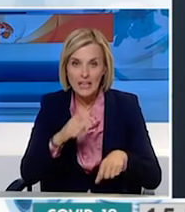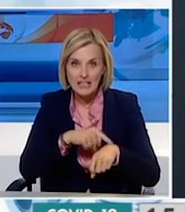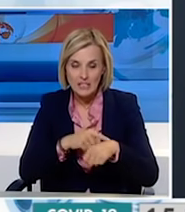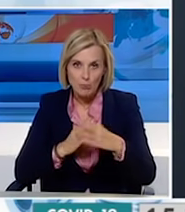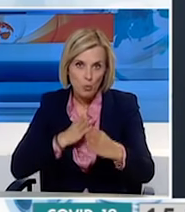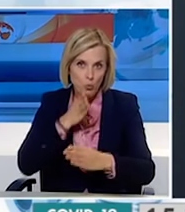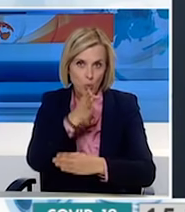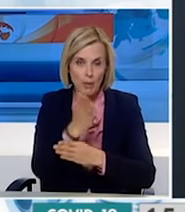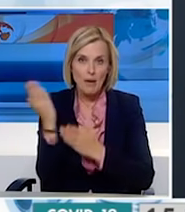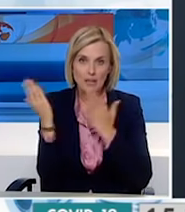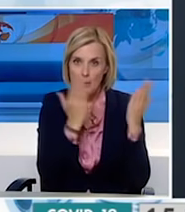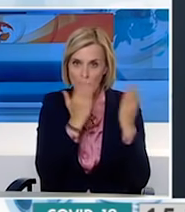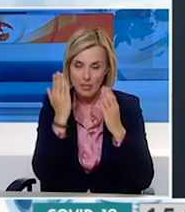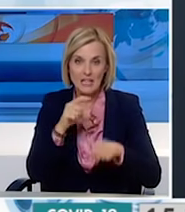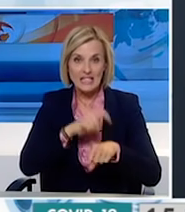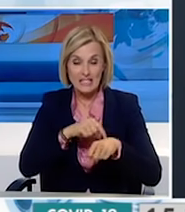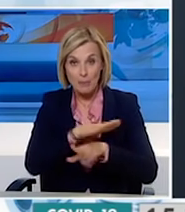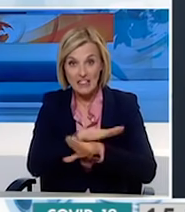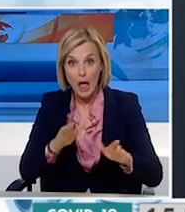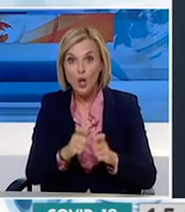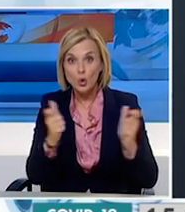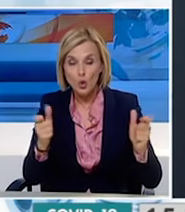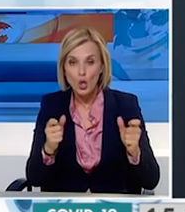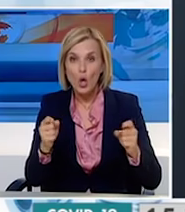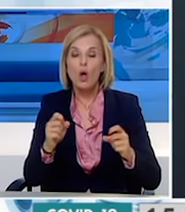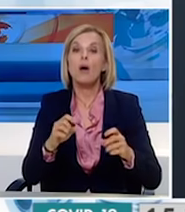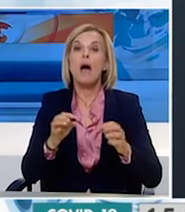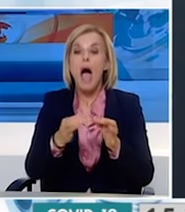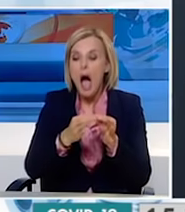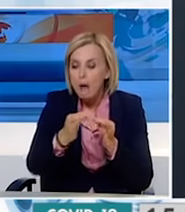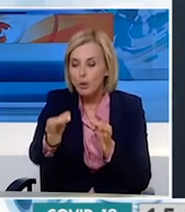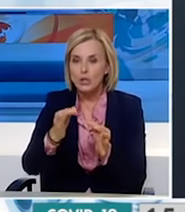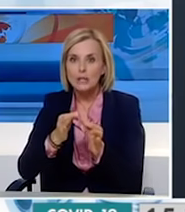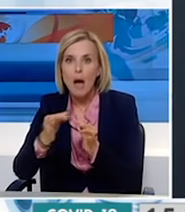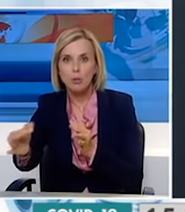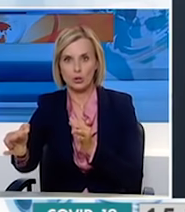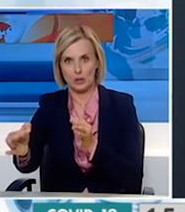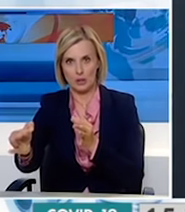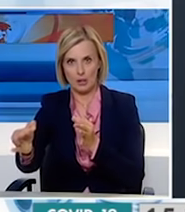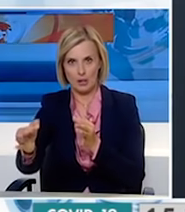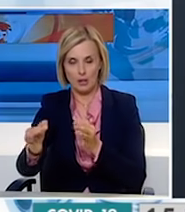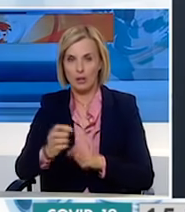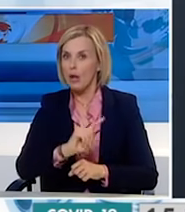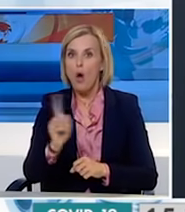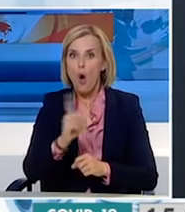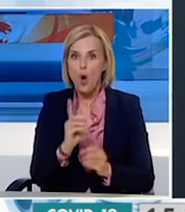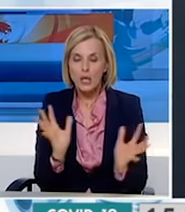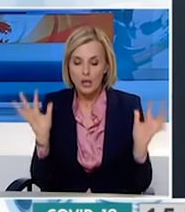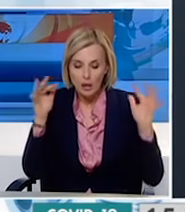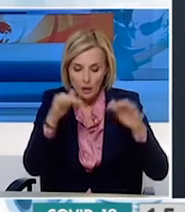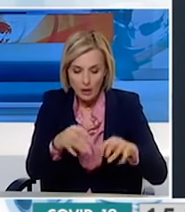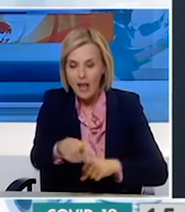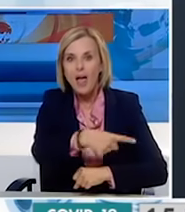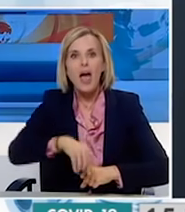προσέλευση και την αποχώρηση από τη σχολική μονάδα, φροντίζοντας να τηρούνται αποστάσεις μεταξύ των μαθητών. Δεν πραγματοποιείται συγκέντρωση μαθητών